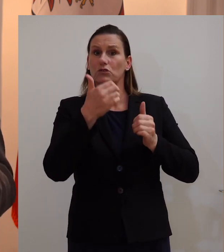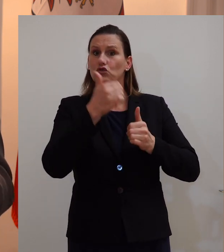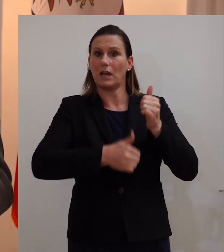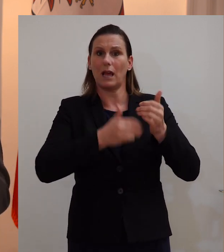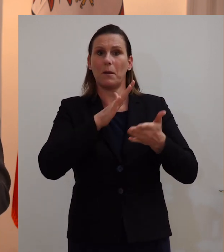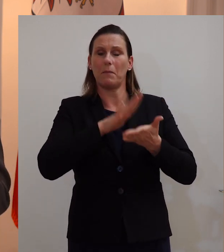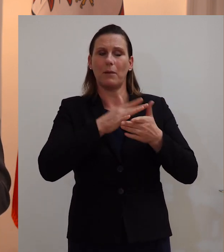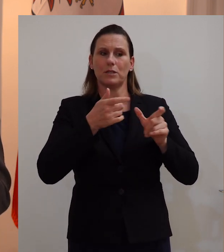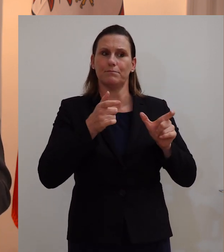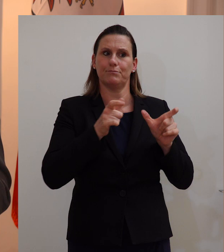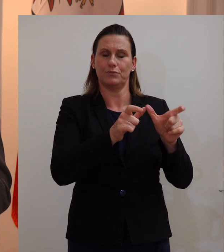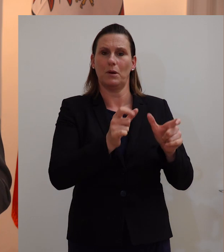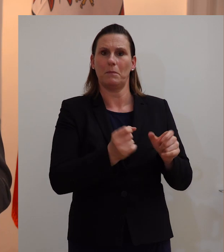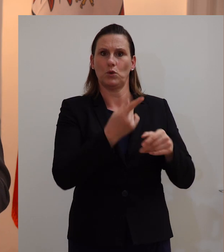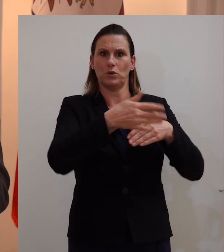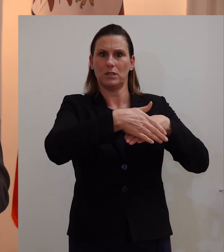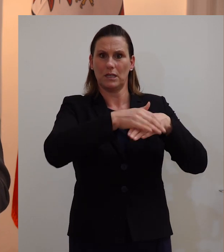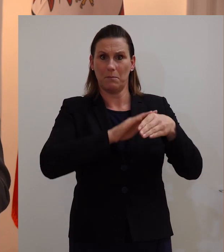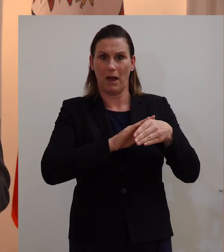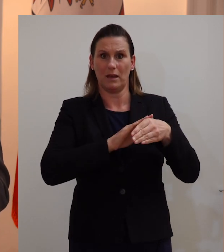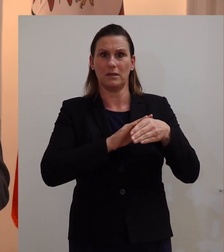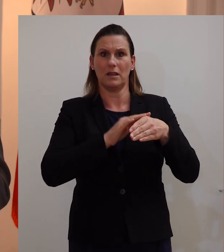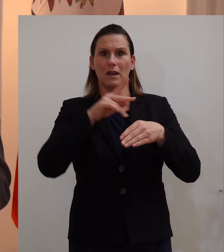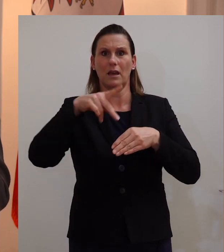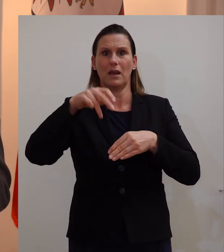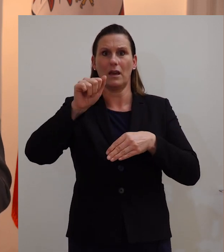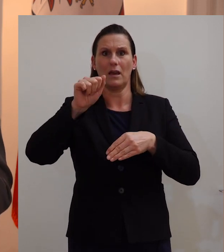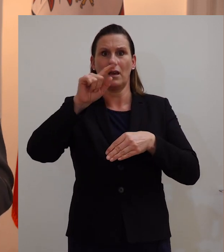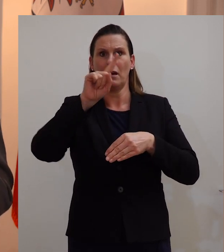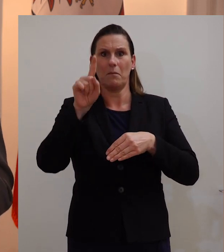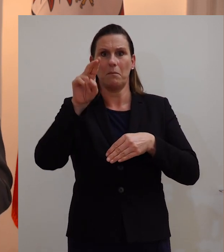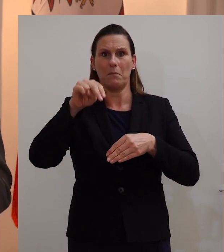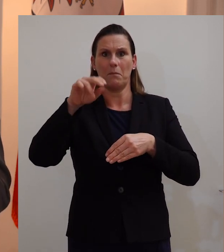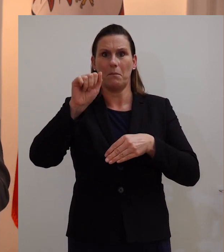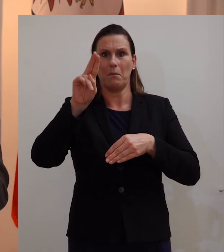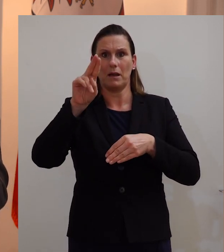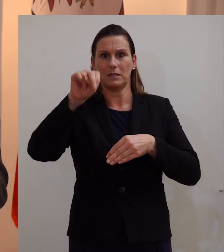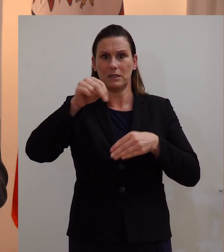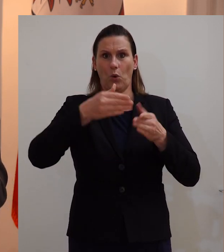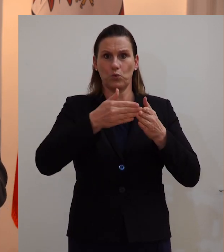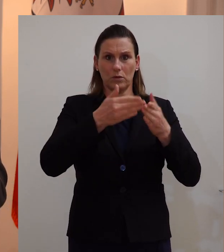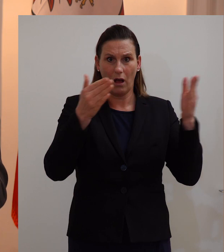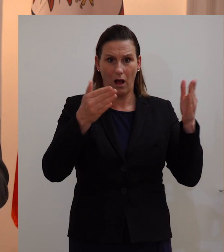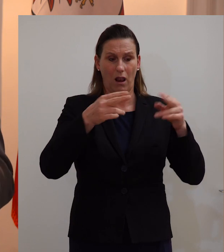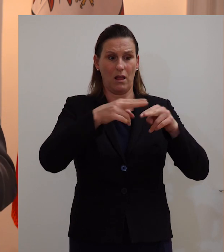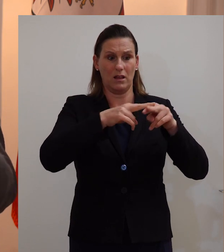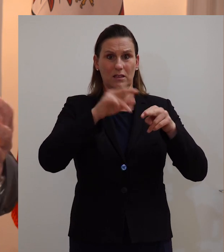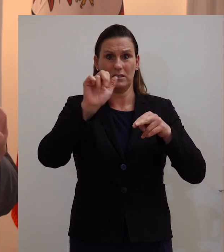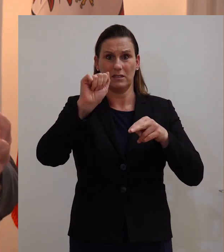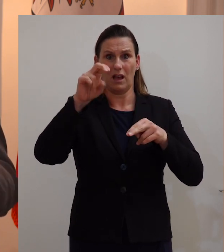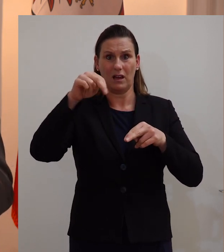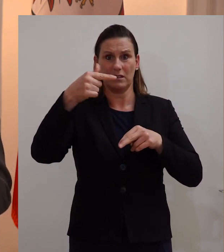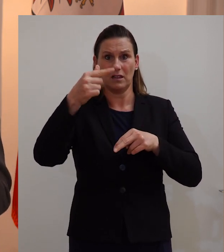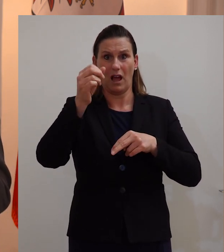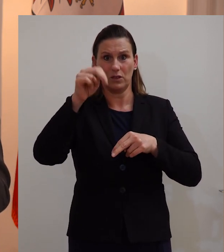die besonders betroffenen Gemeinden im Paznauntal, St. Anton am Arlberg und Sölden. Diese